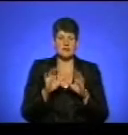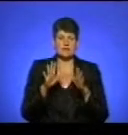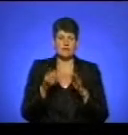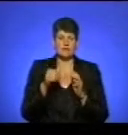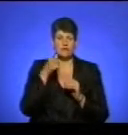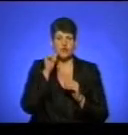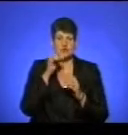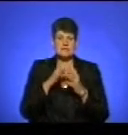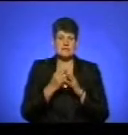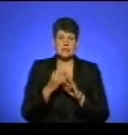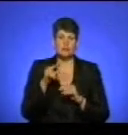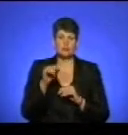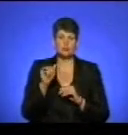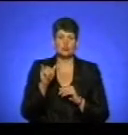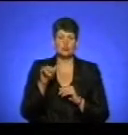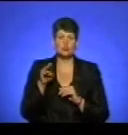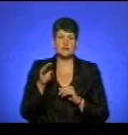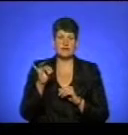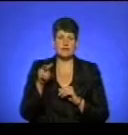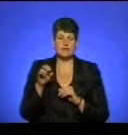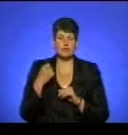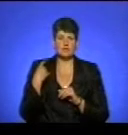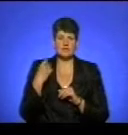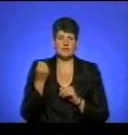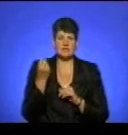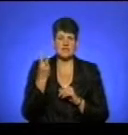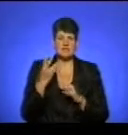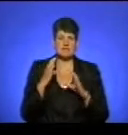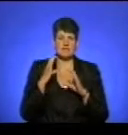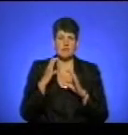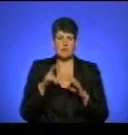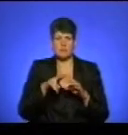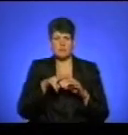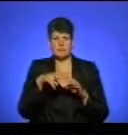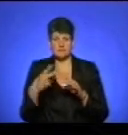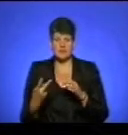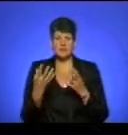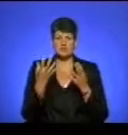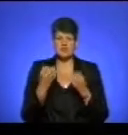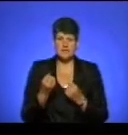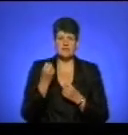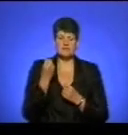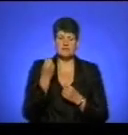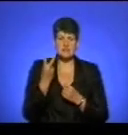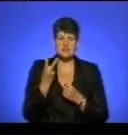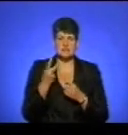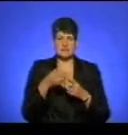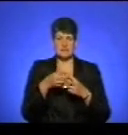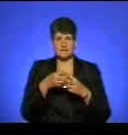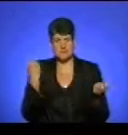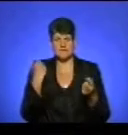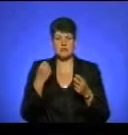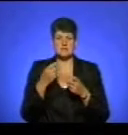вчора біля села Путилівка на Одещині. 12 вагонів потягу лягли на бік та ще у 12 відірвало ходову